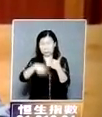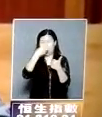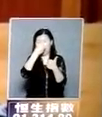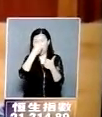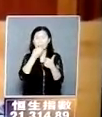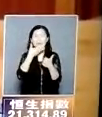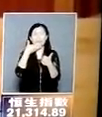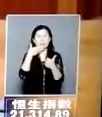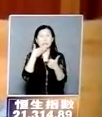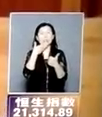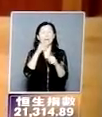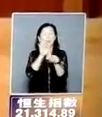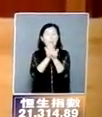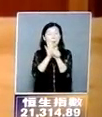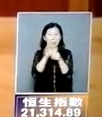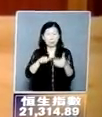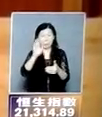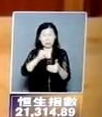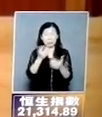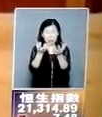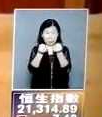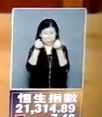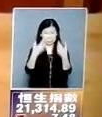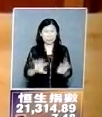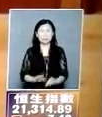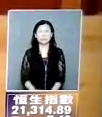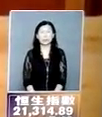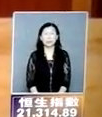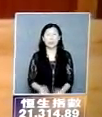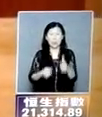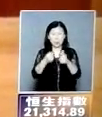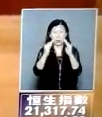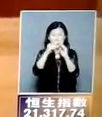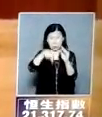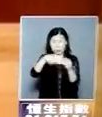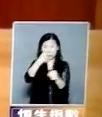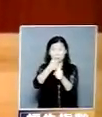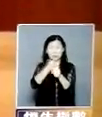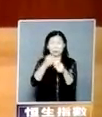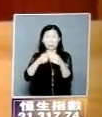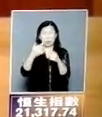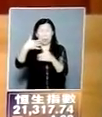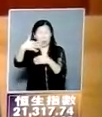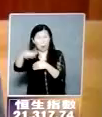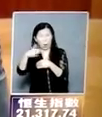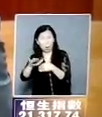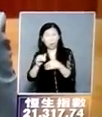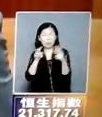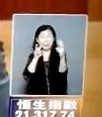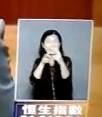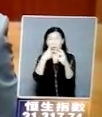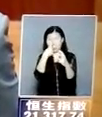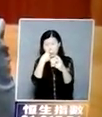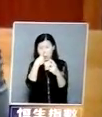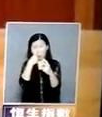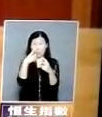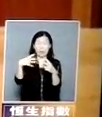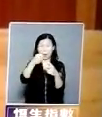青年人着想，使得他们毕了业出来之后，在公司那里做事也好，去到外边对着外国的客户客人也